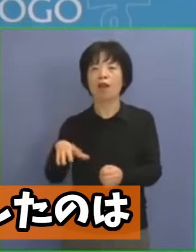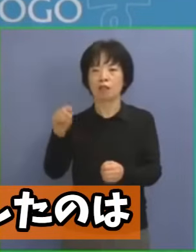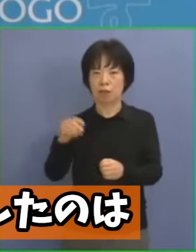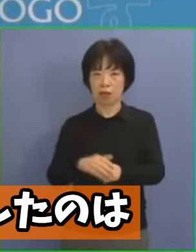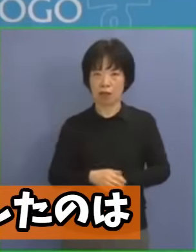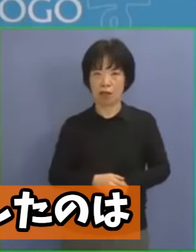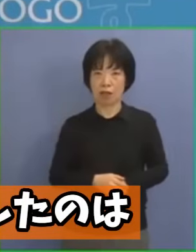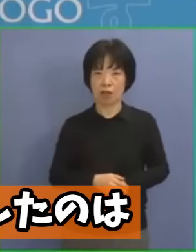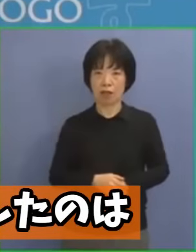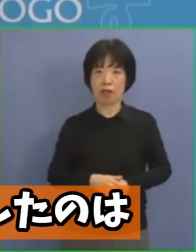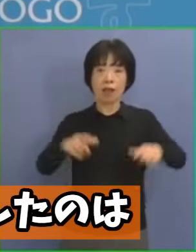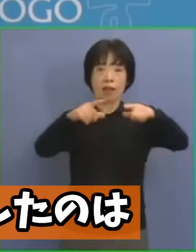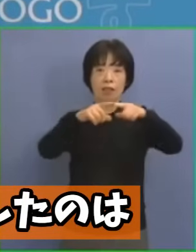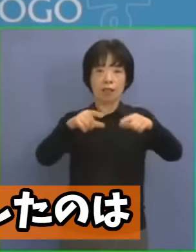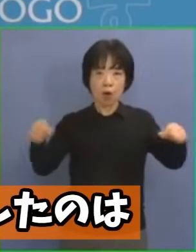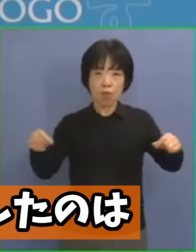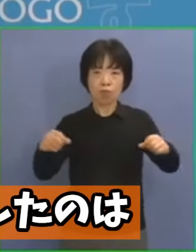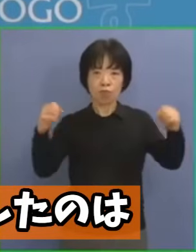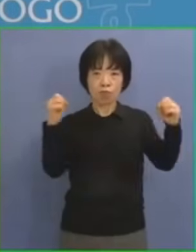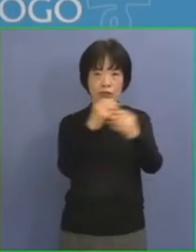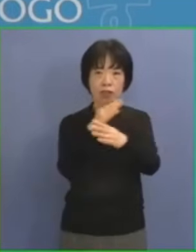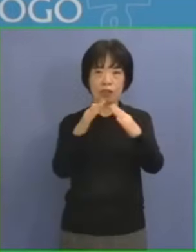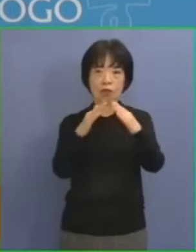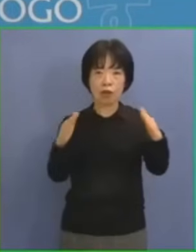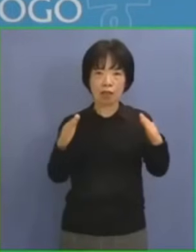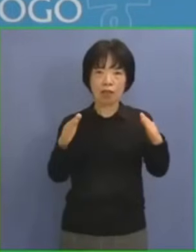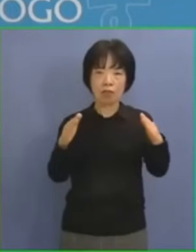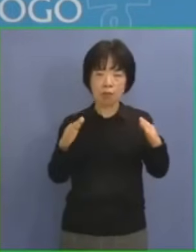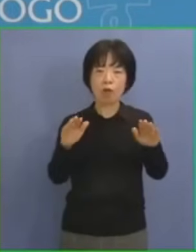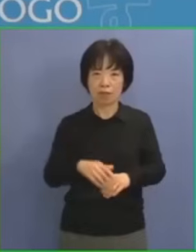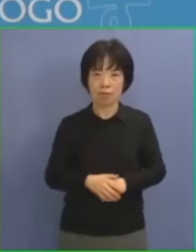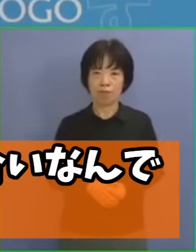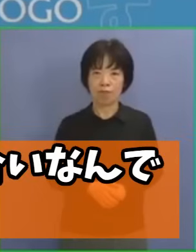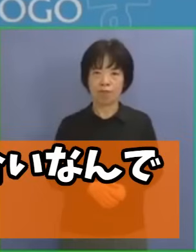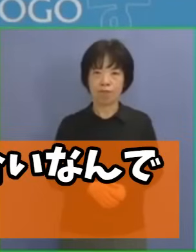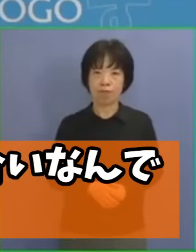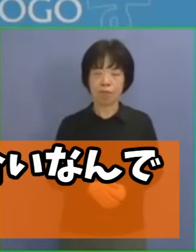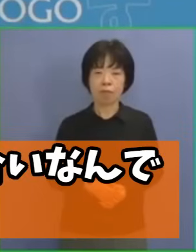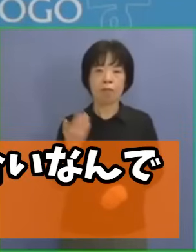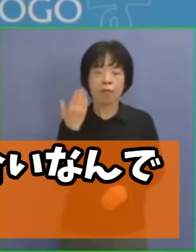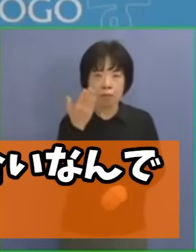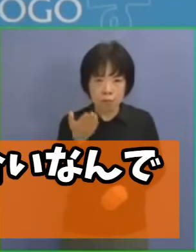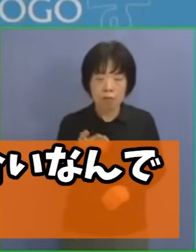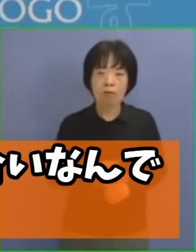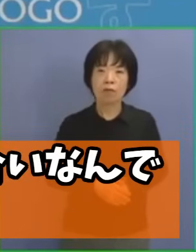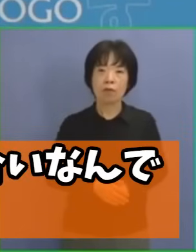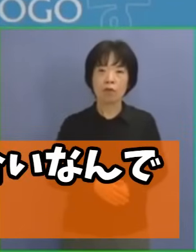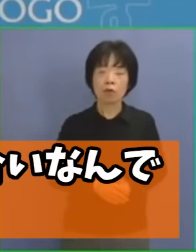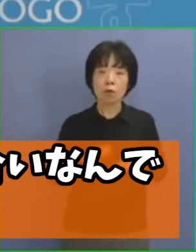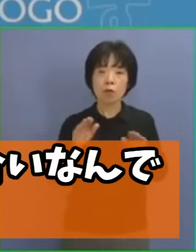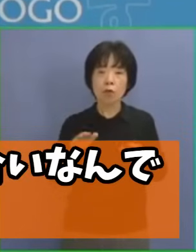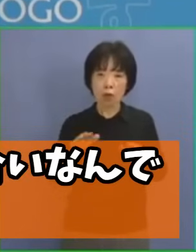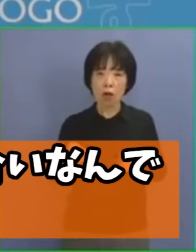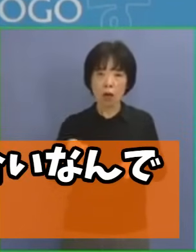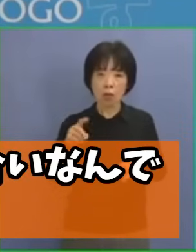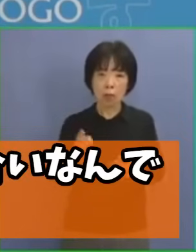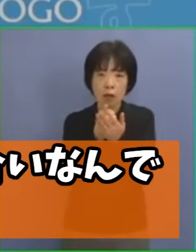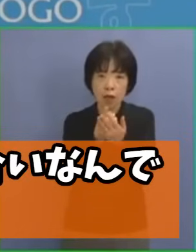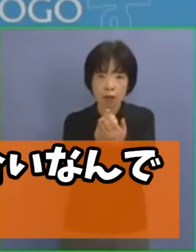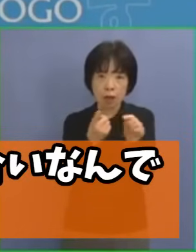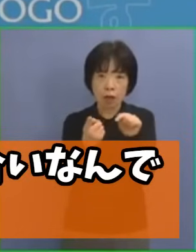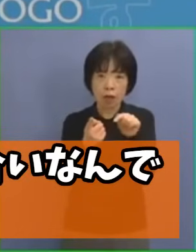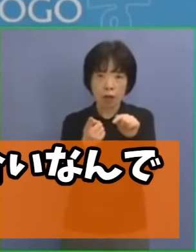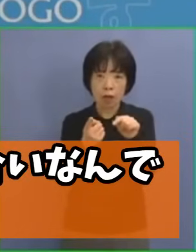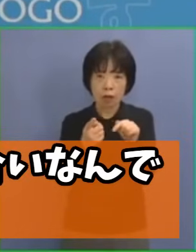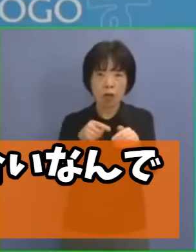日本維新の会さんの会に参加したのは多分初めてだと思います。 今回その、参加された、意図というか、